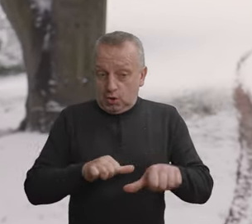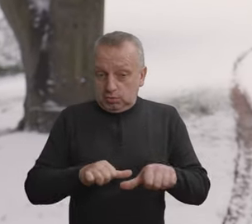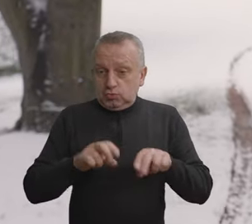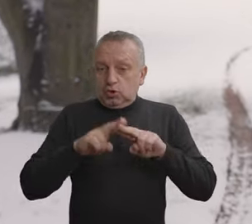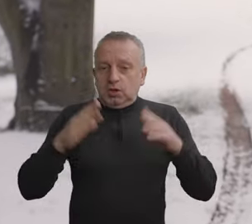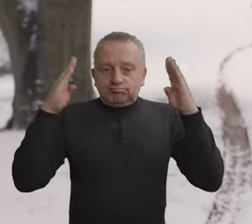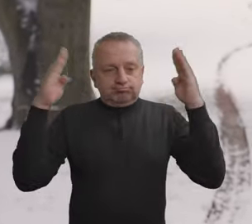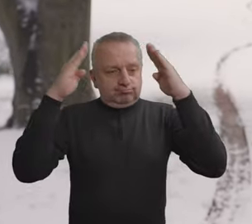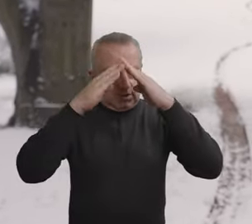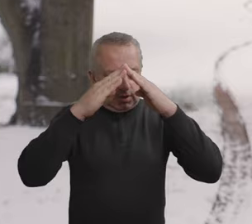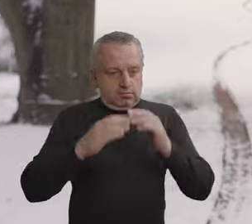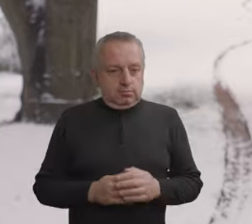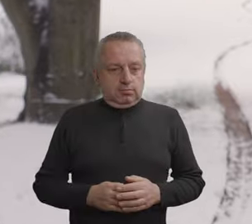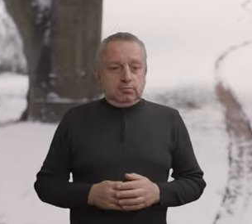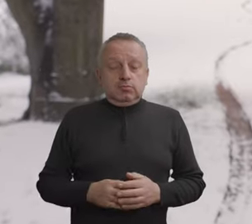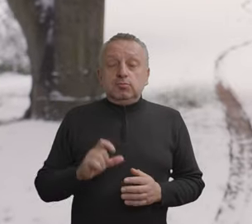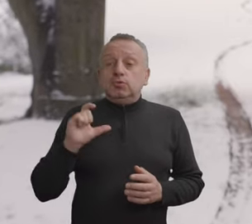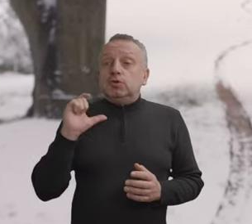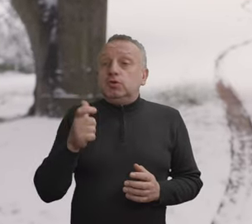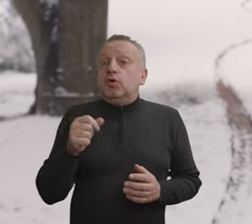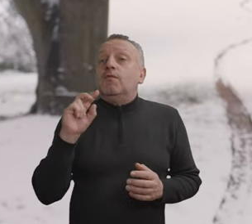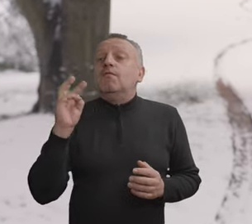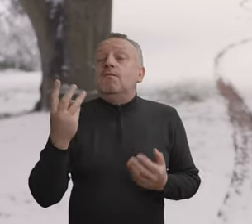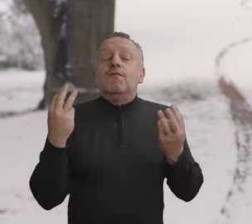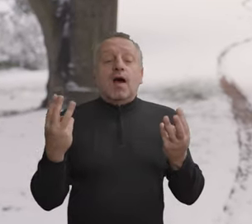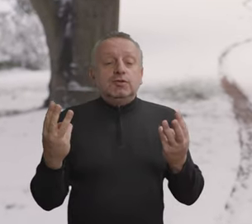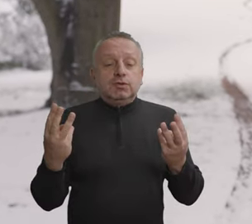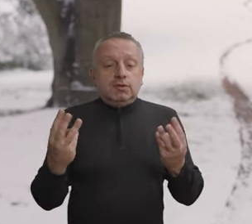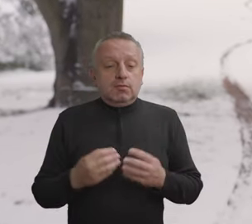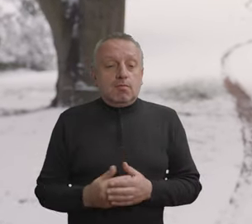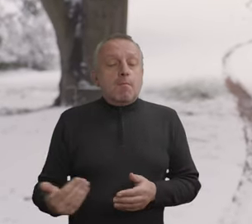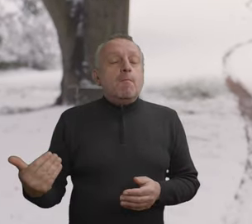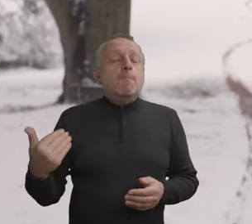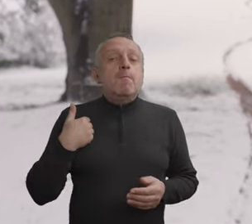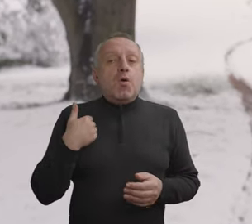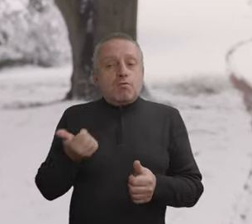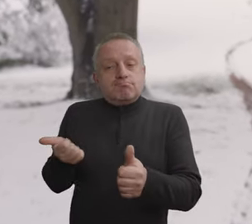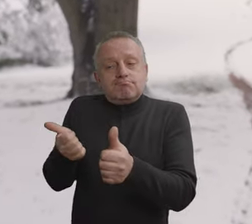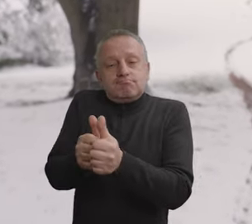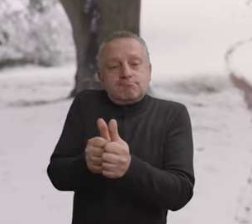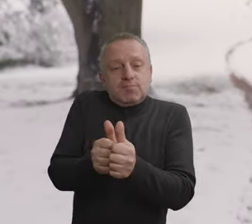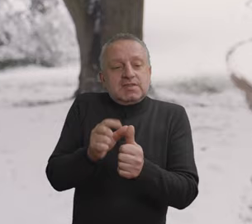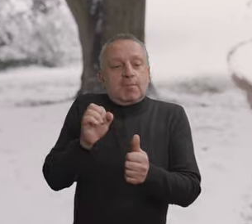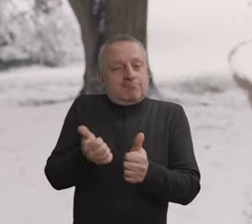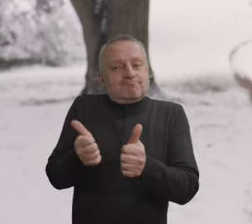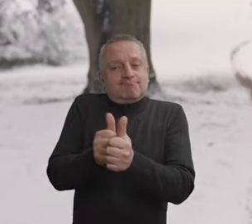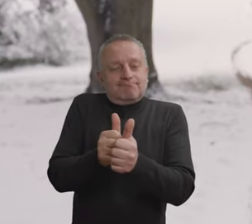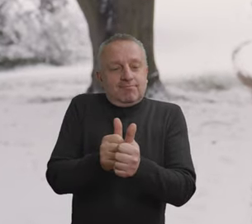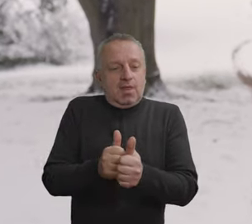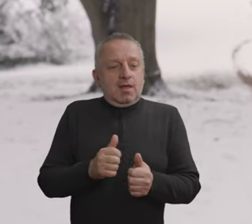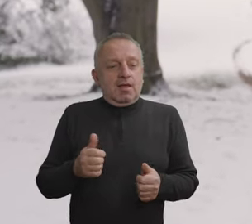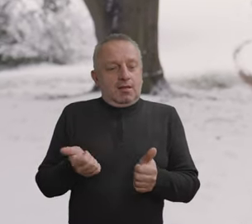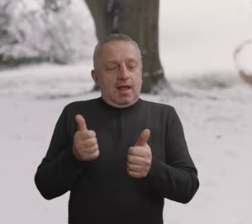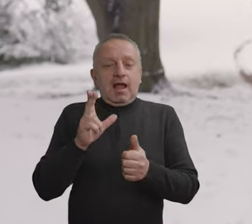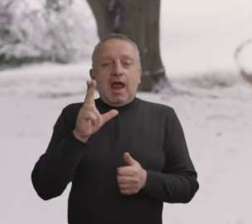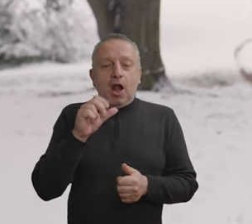został kardynałem. I co jest bardzo tutaj ważne, książę kardynał Adam Stefan Sapieha był